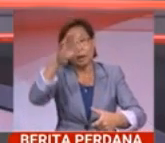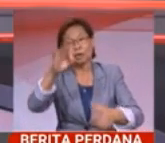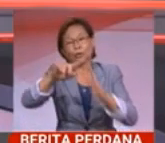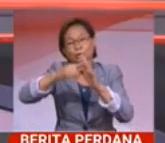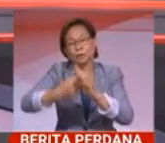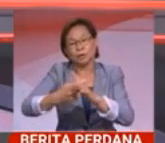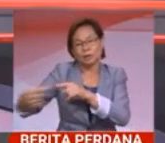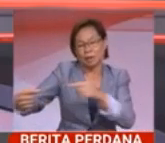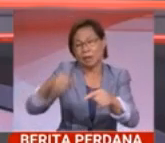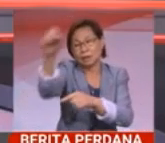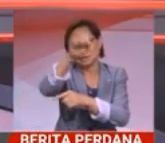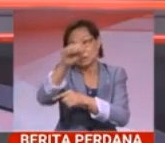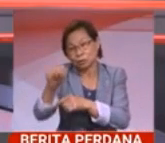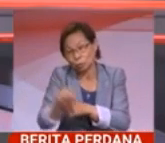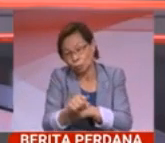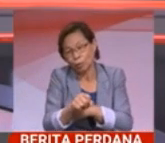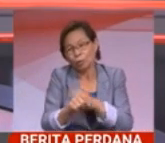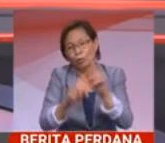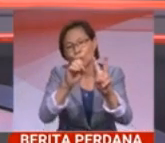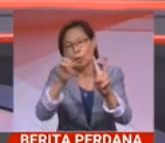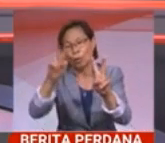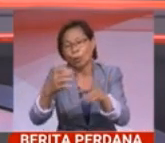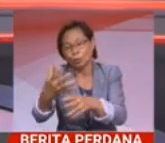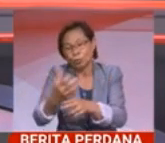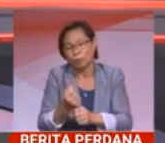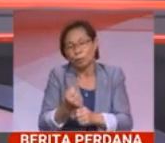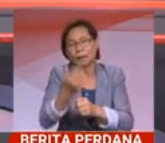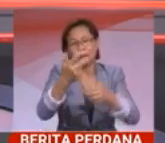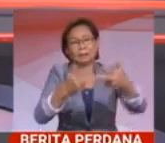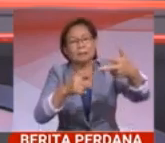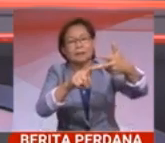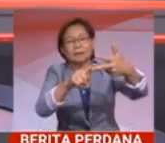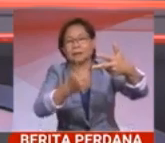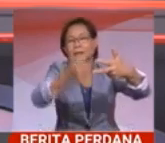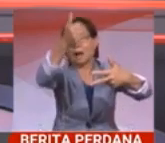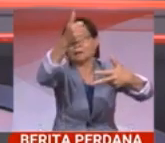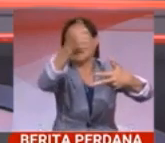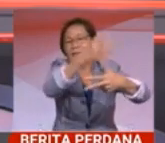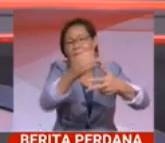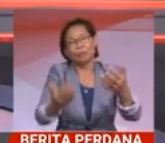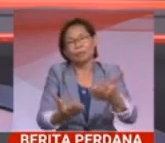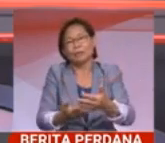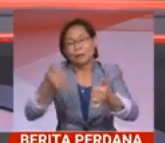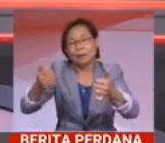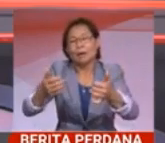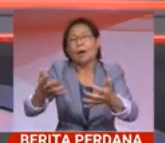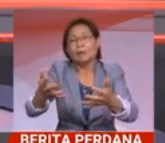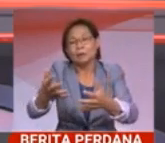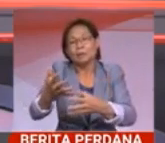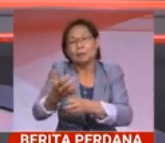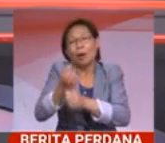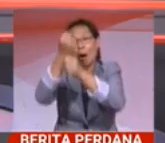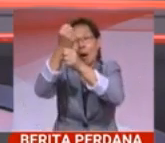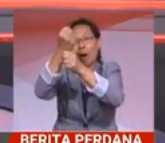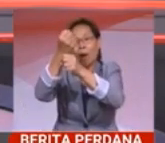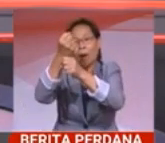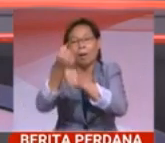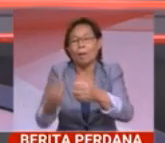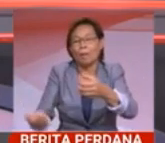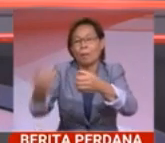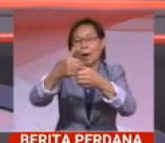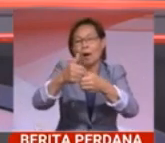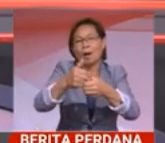kemendiknas up 2020 dalam mencari kedudukan tiga teratas liga sekaligus mengejar impian untuk slot ke piala konfederasi